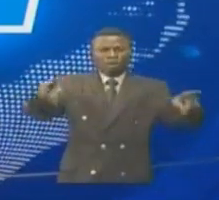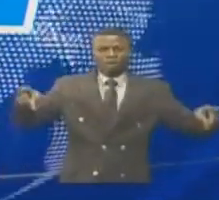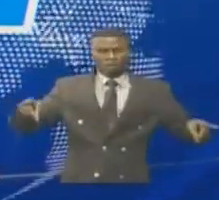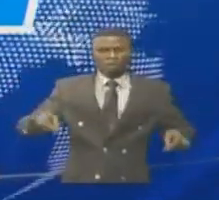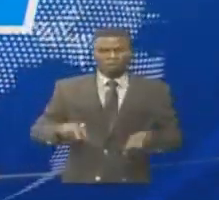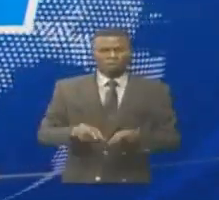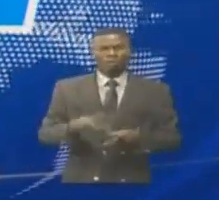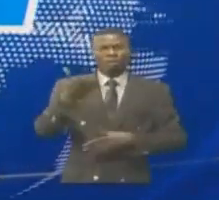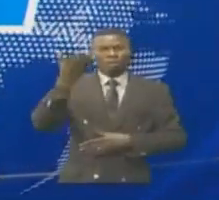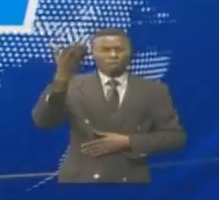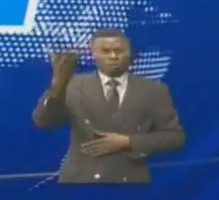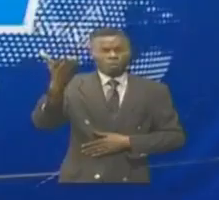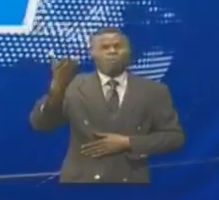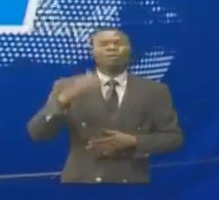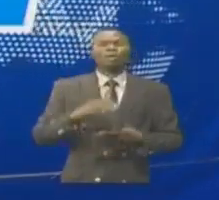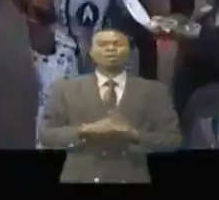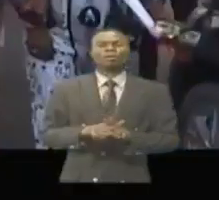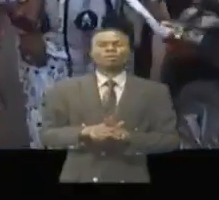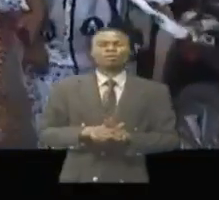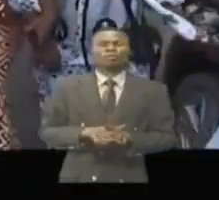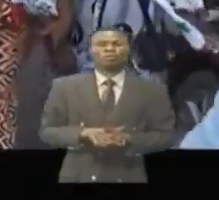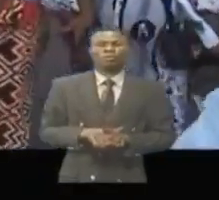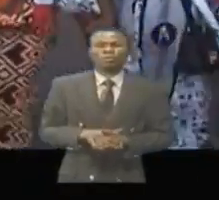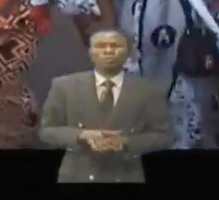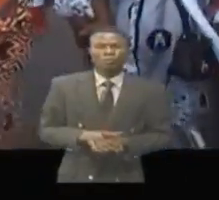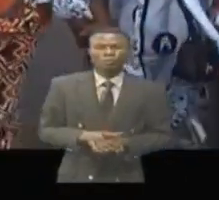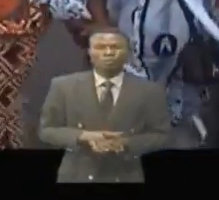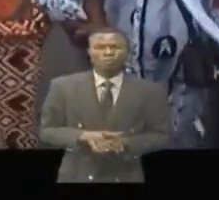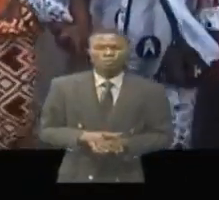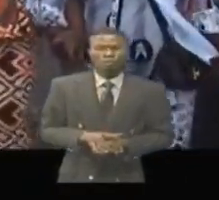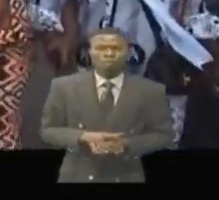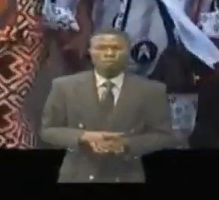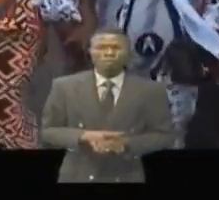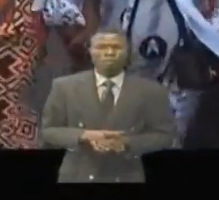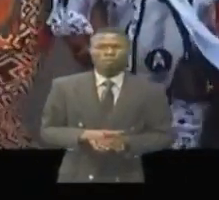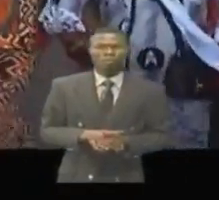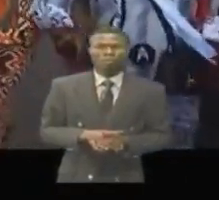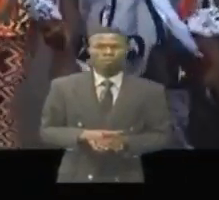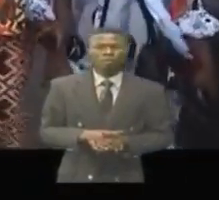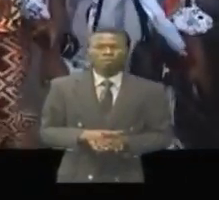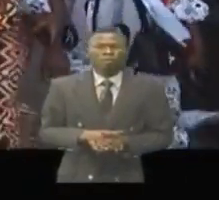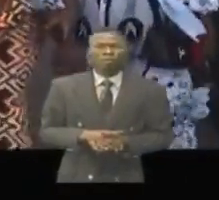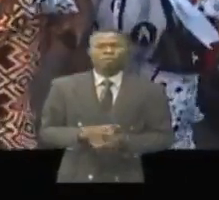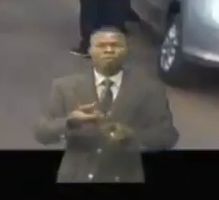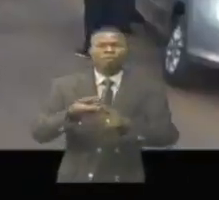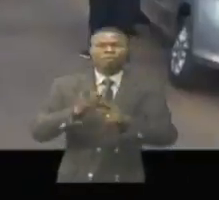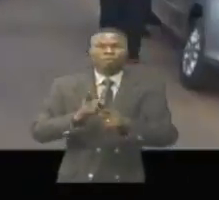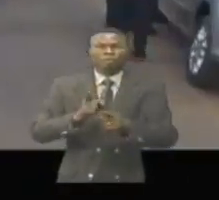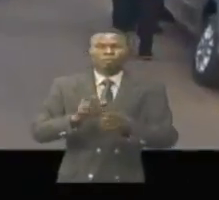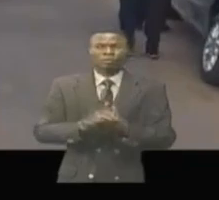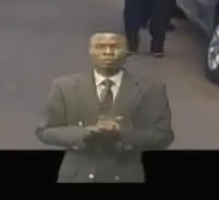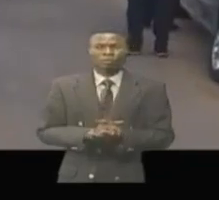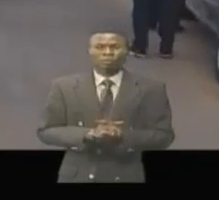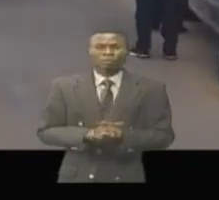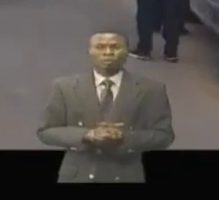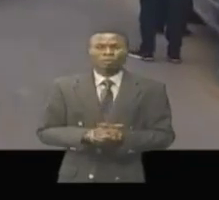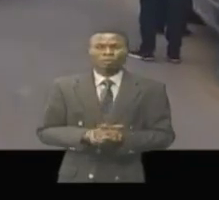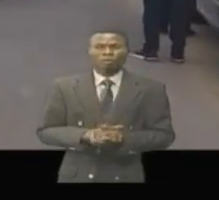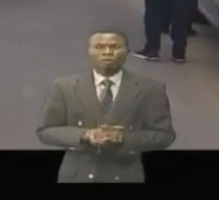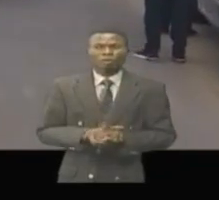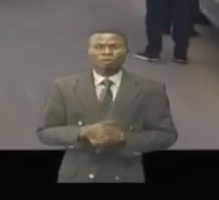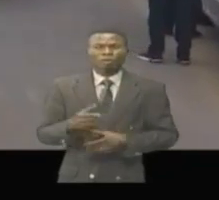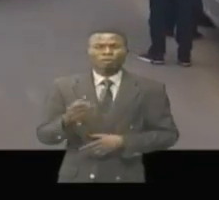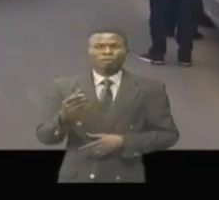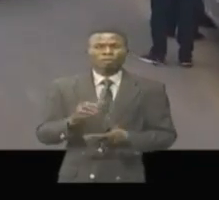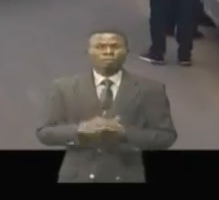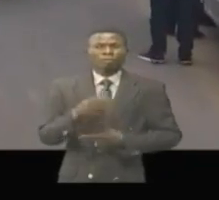Kabamba, Hussein Dala, reportage. En nombre réduit mais très déterminé, Kaliko Amin, avec un message bien clair, ces